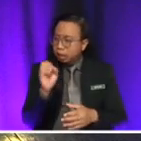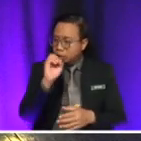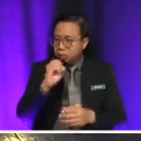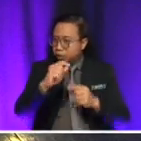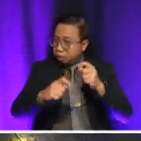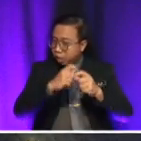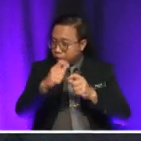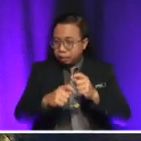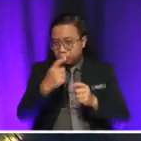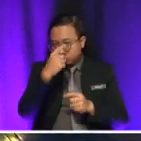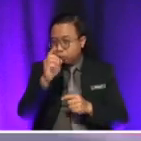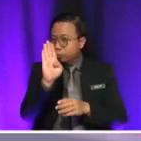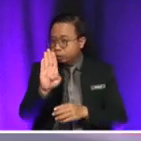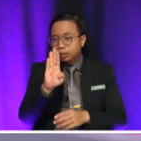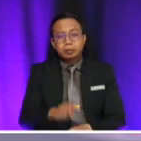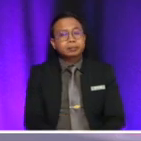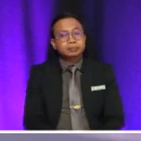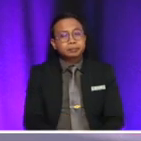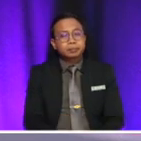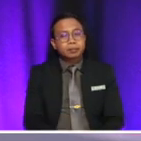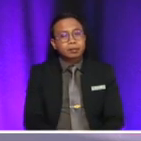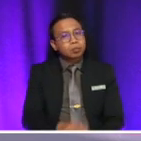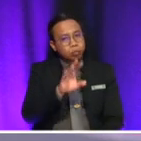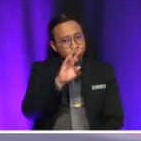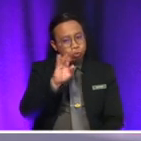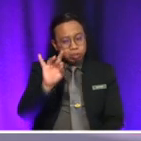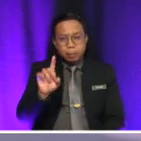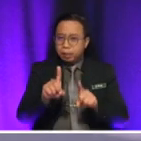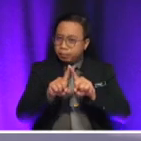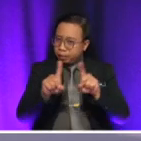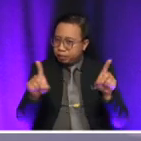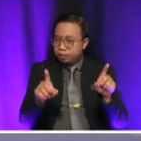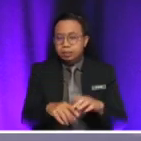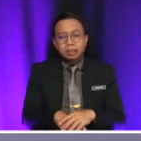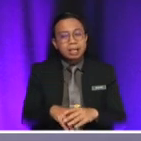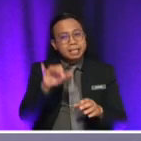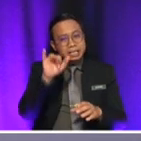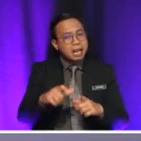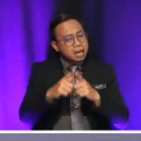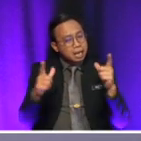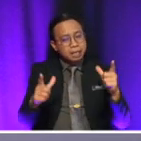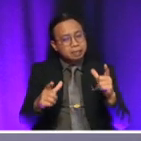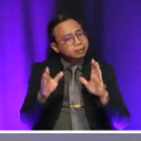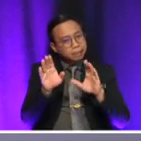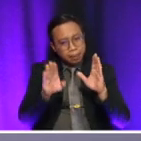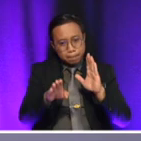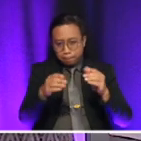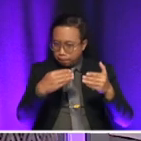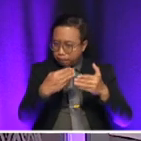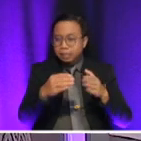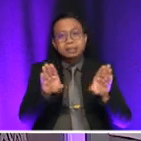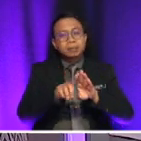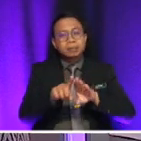bentuk di perusahaan di item nomor 7 dan lebih kurang sama Cumanya di